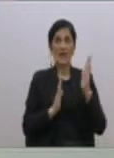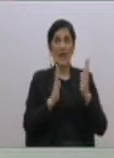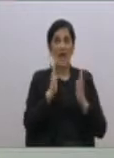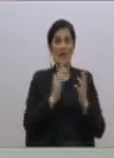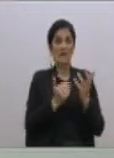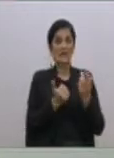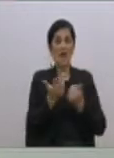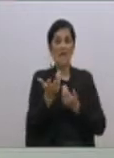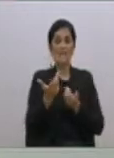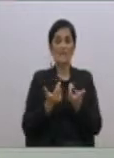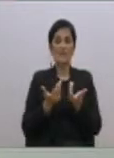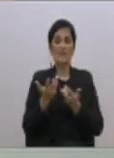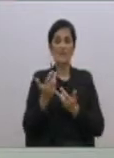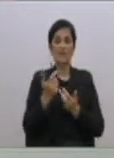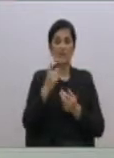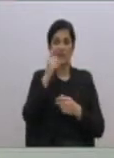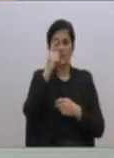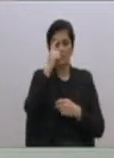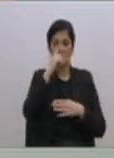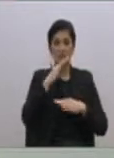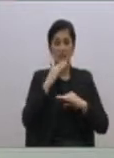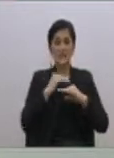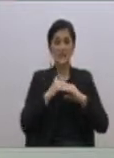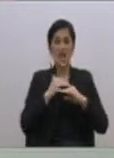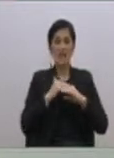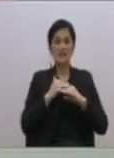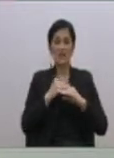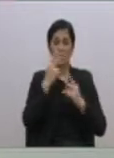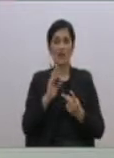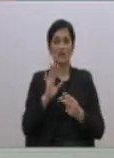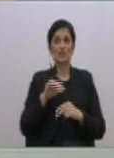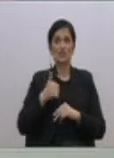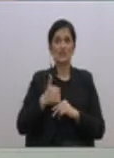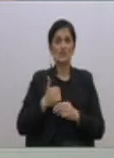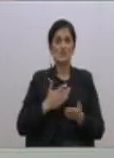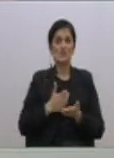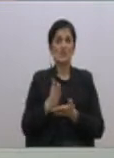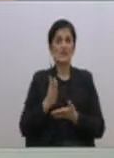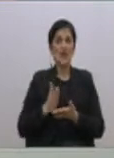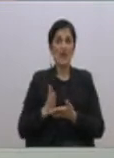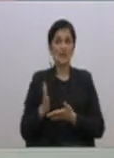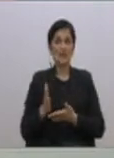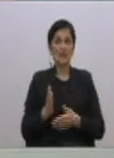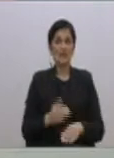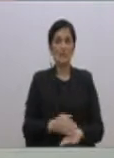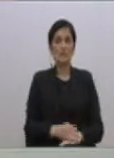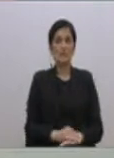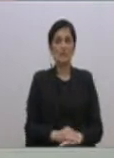აქ. გენდერულ იმას არ შევხედე რა. უპირას და